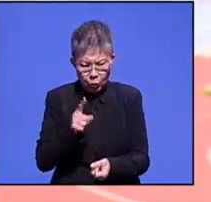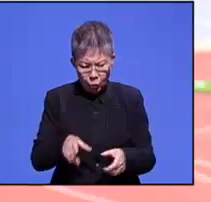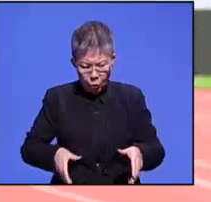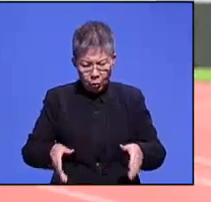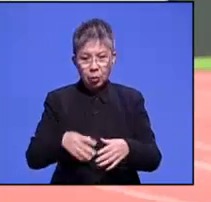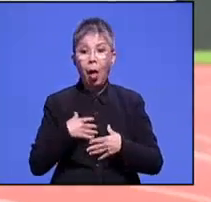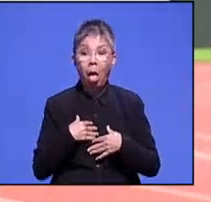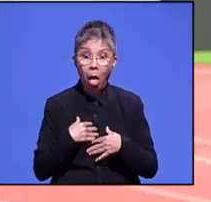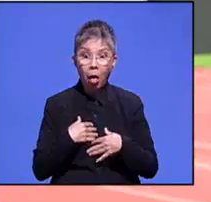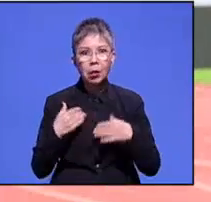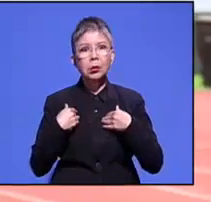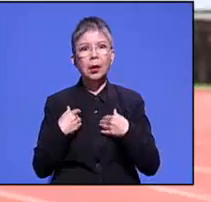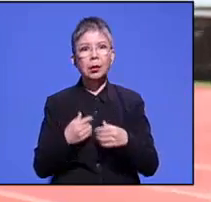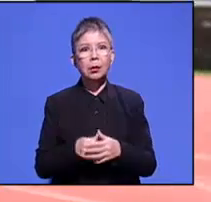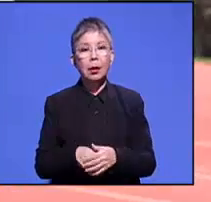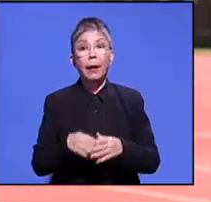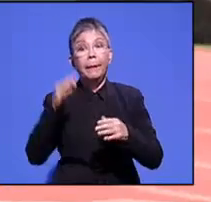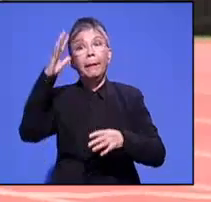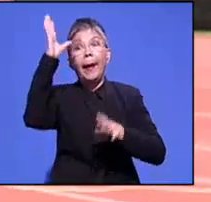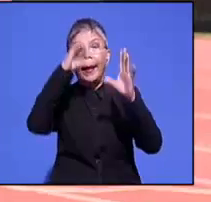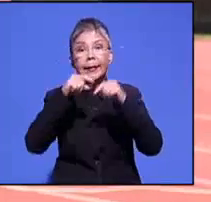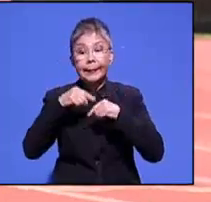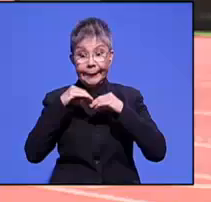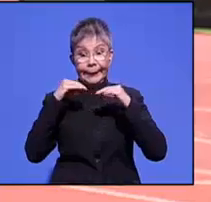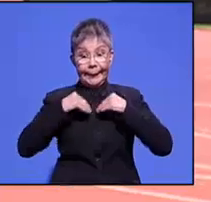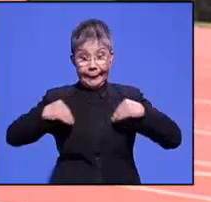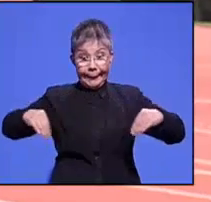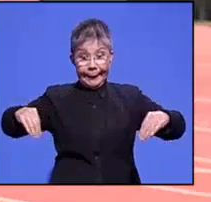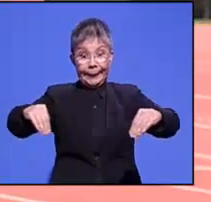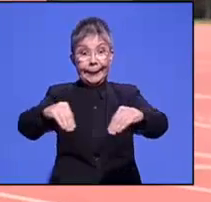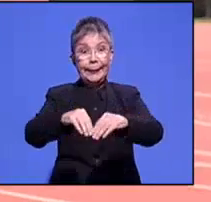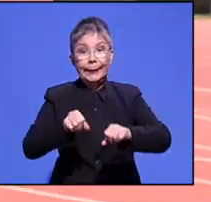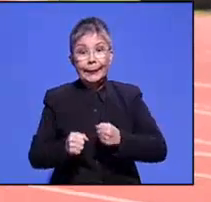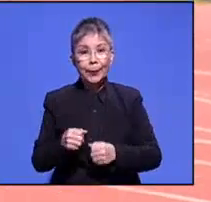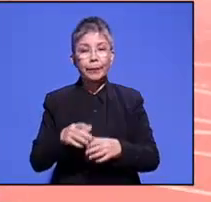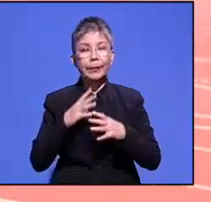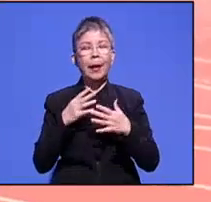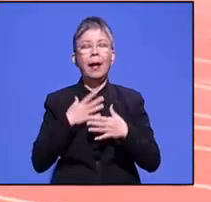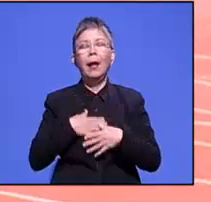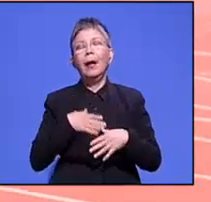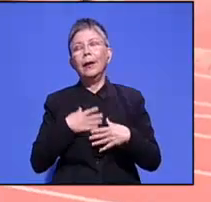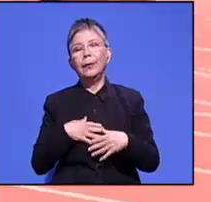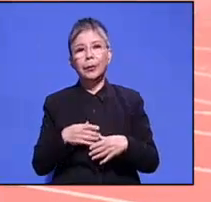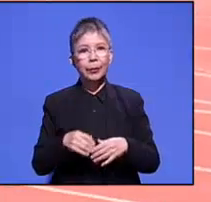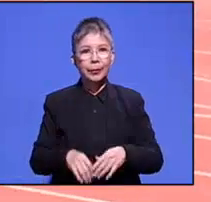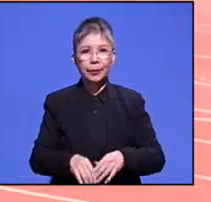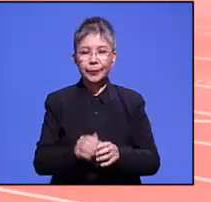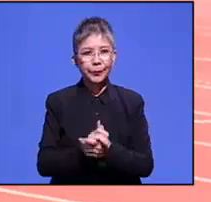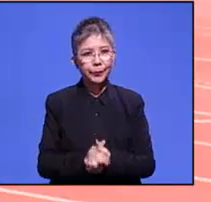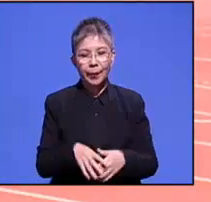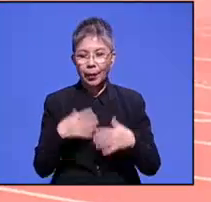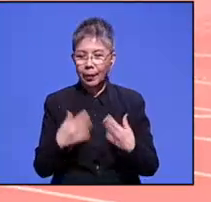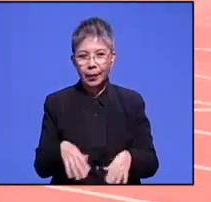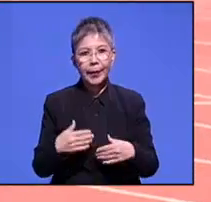wilayah segini gede Jadi kalau lagi Menteng itu memang dia harus perbagian per wilayah